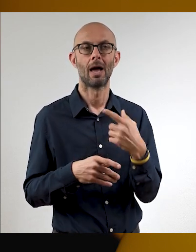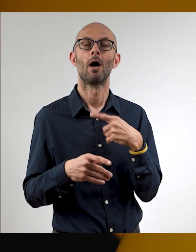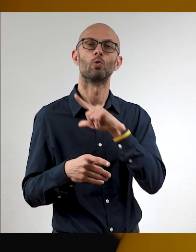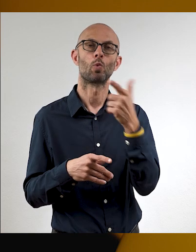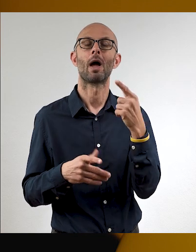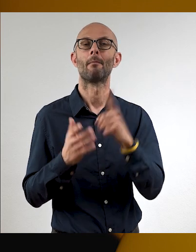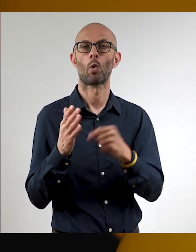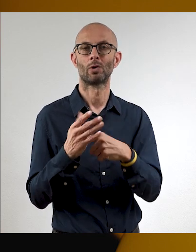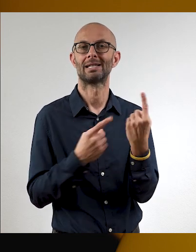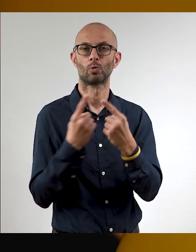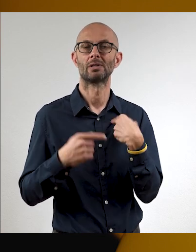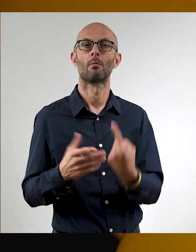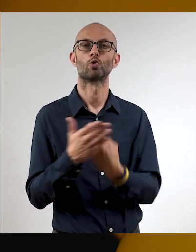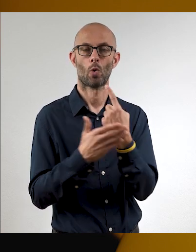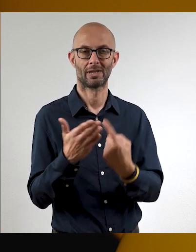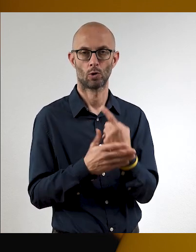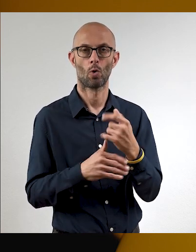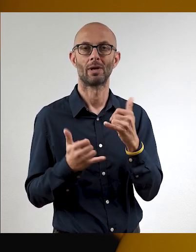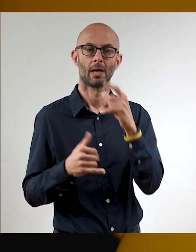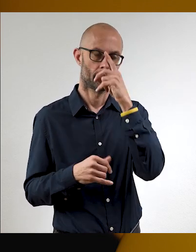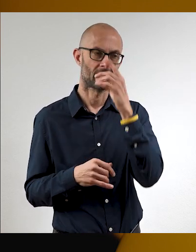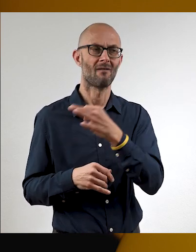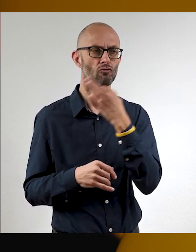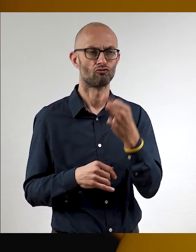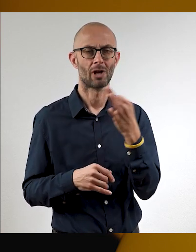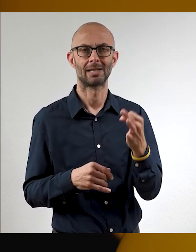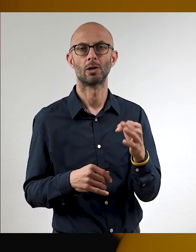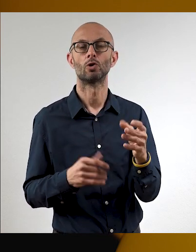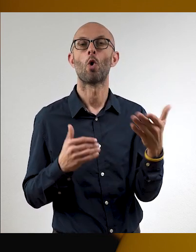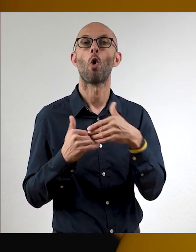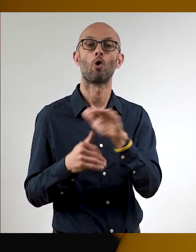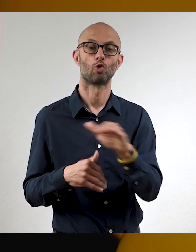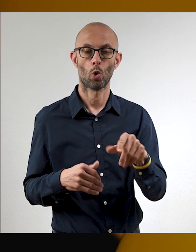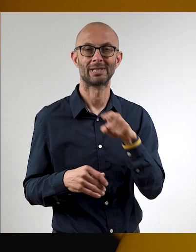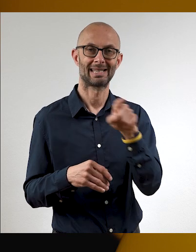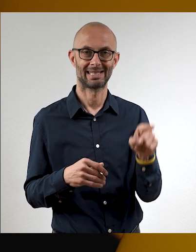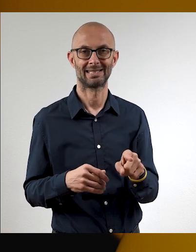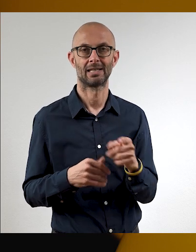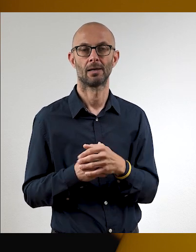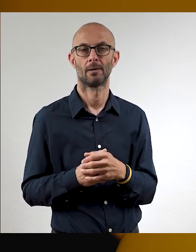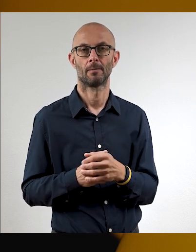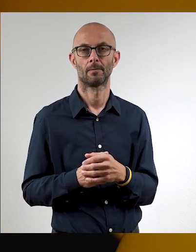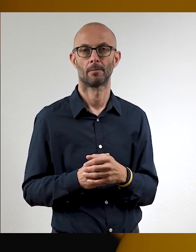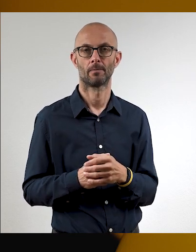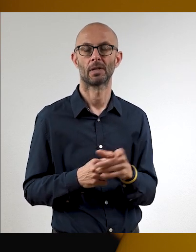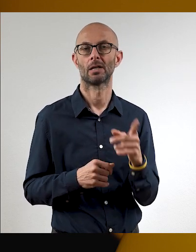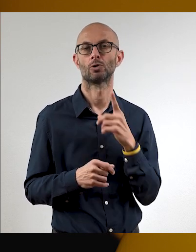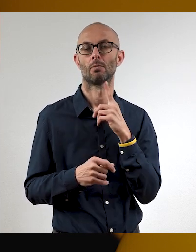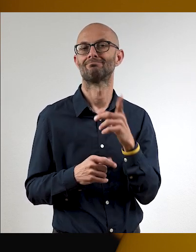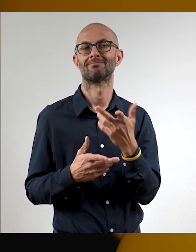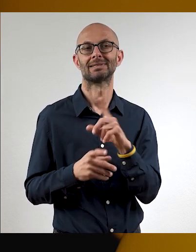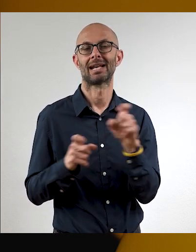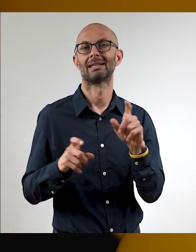pogoste situacije, ki se nam zgodijo, je, da včasih so otroci tisti, ne, ki so žrtve